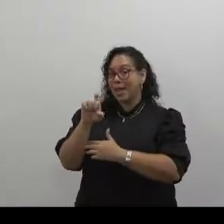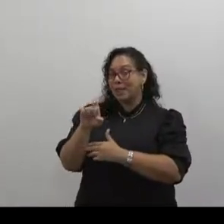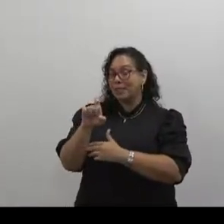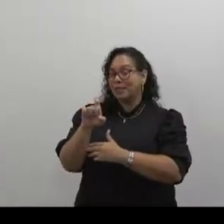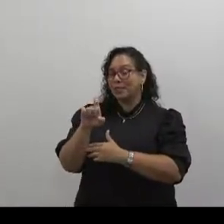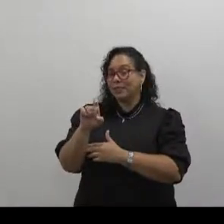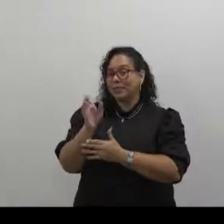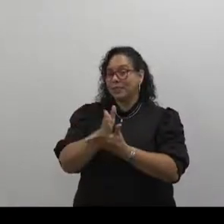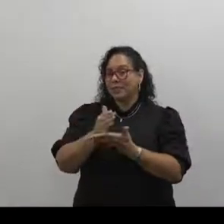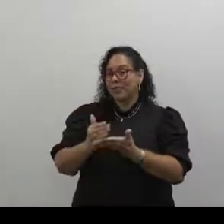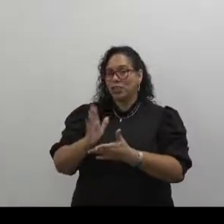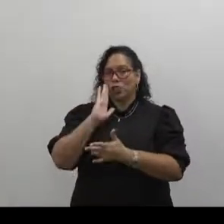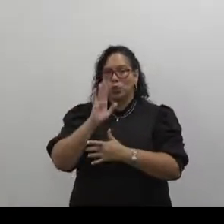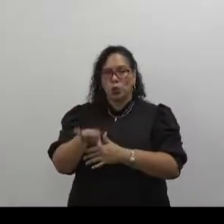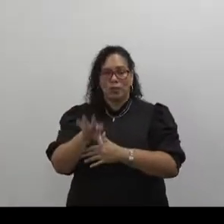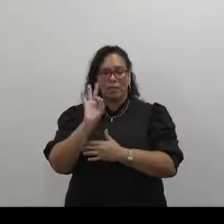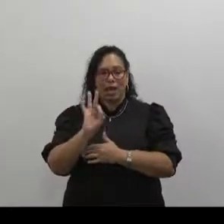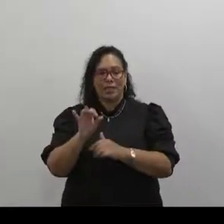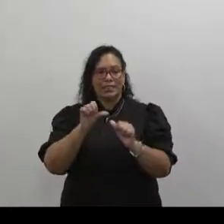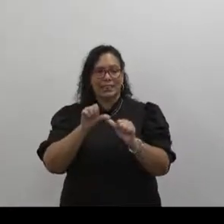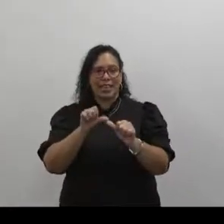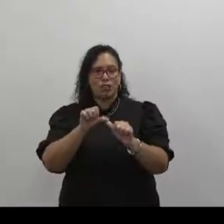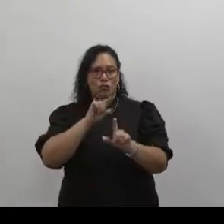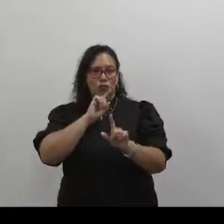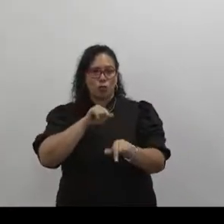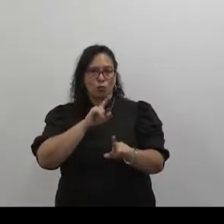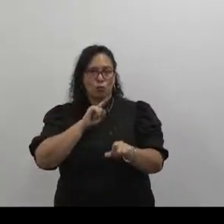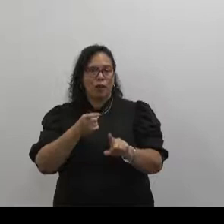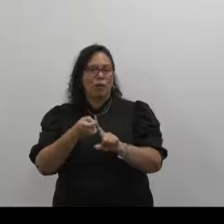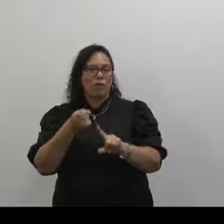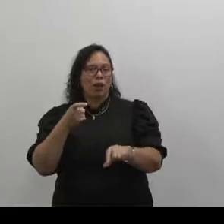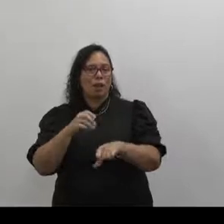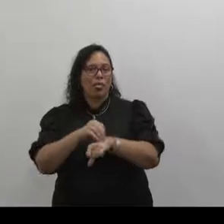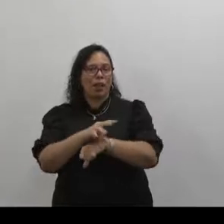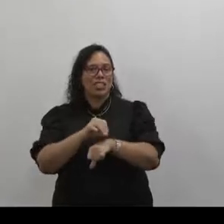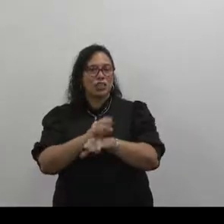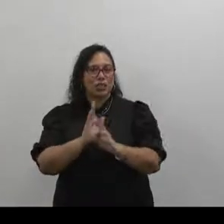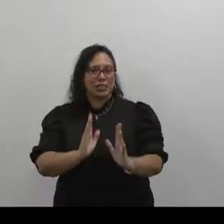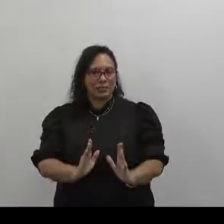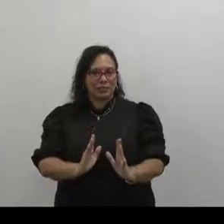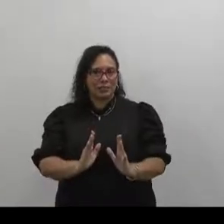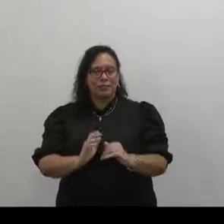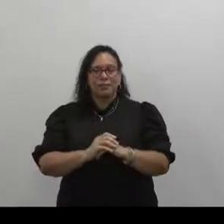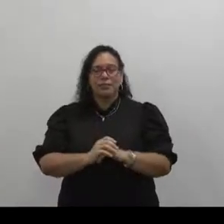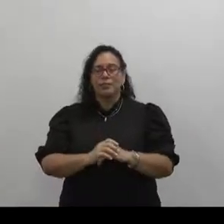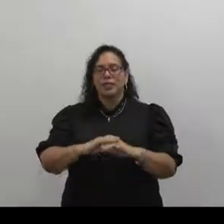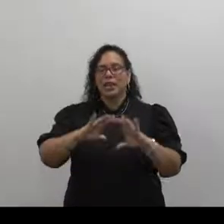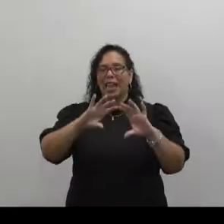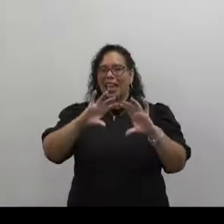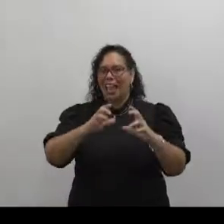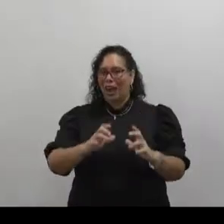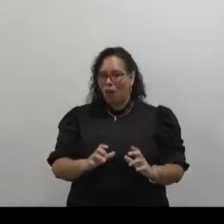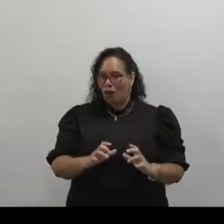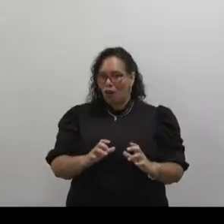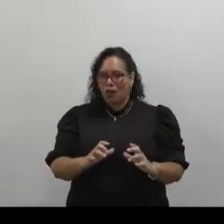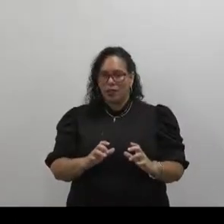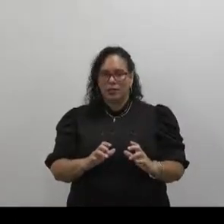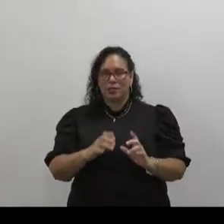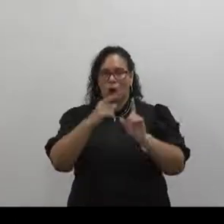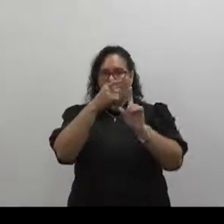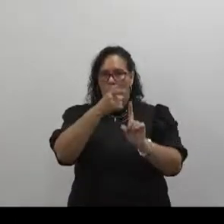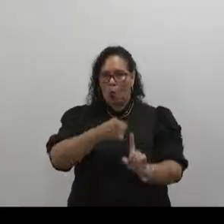nhé ông pi cầm rong thông một bài aki này mùi đầy mùi nữa nè nè khơi tha